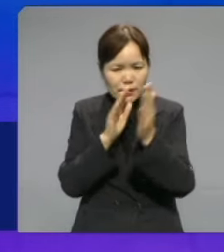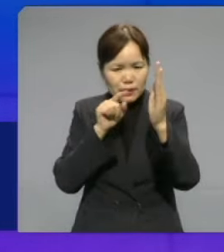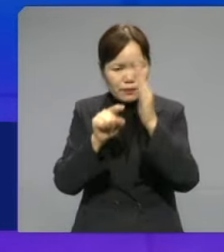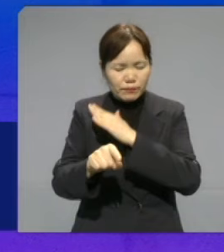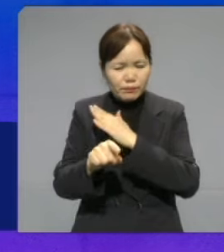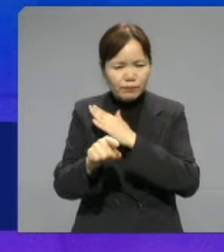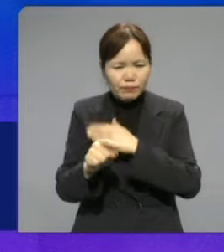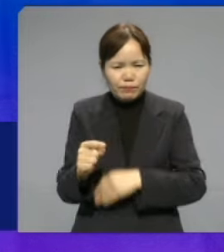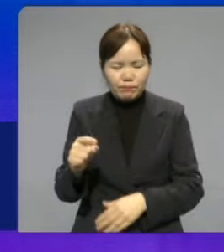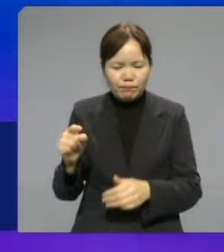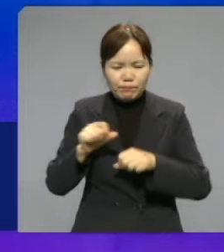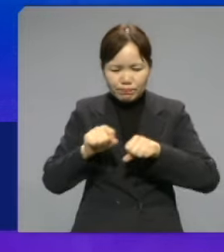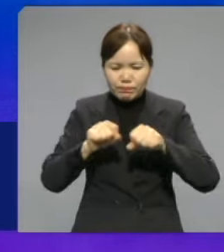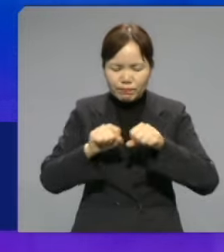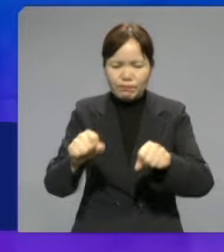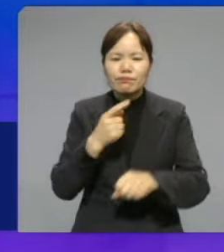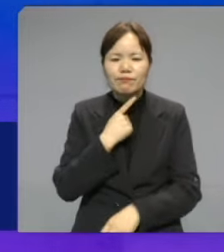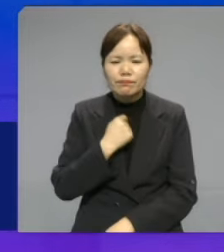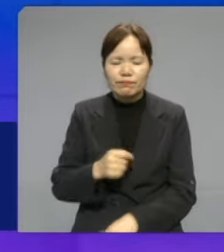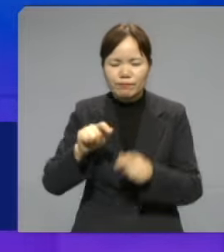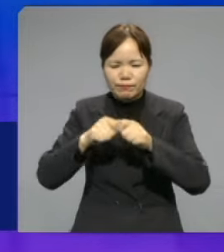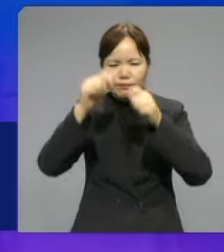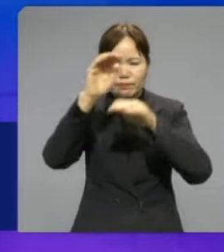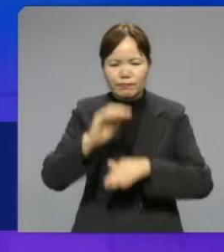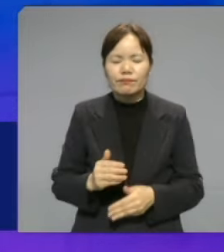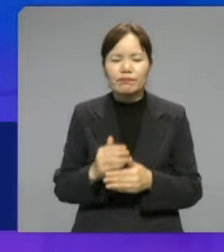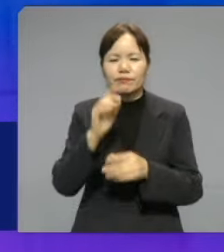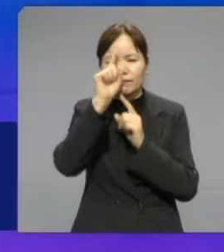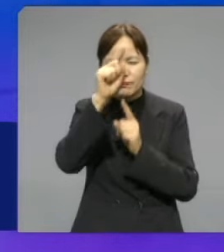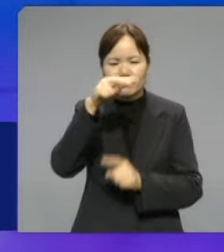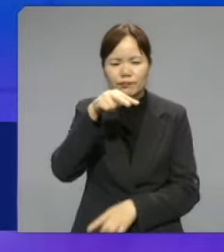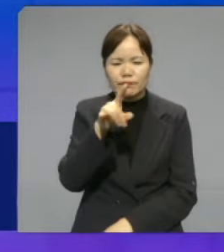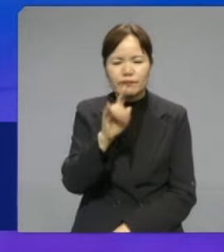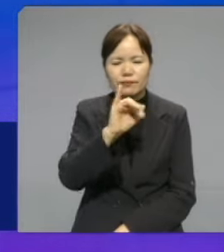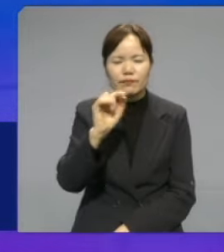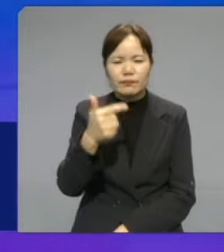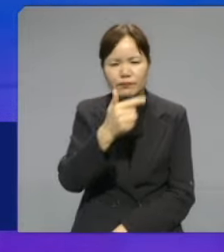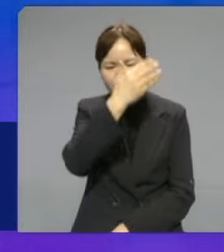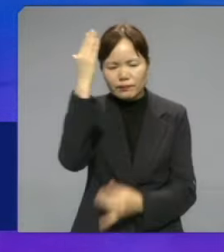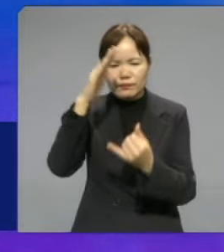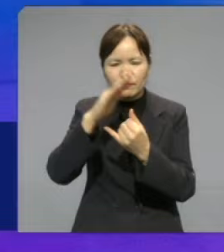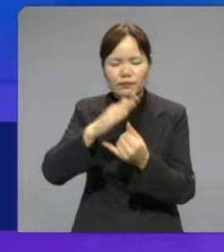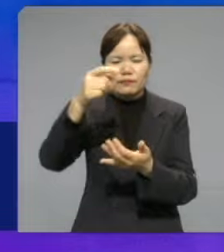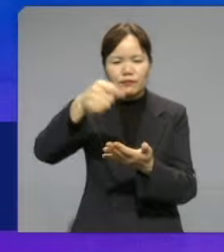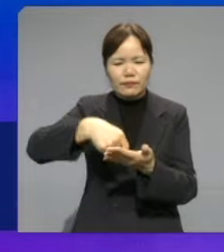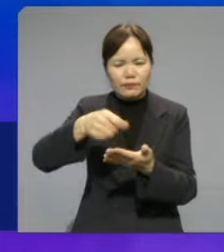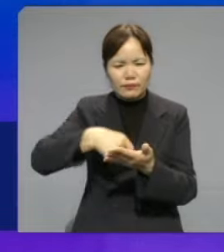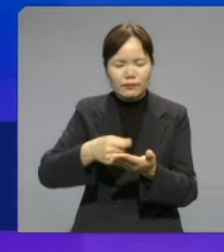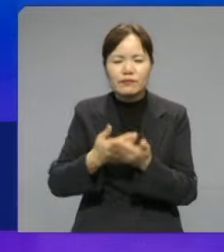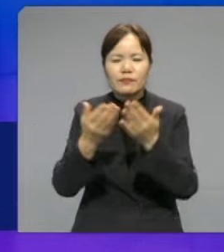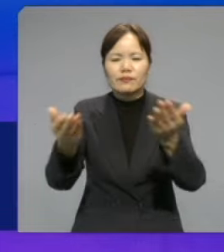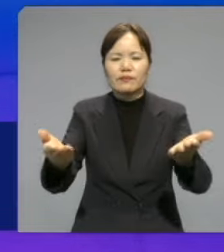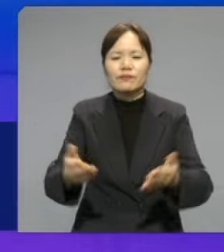환경 지킴이가 됐다고 합니다. 자세한 소식 이세빈 청소년 섬통신원이 전해드립니다.